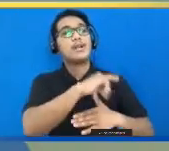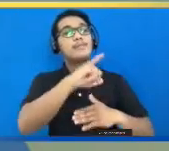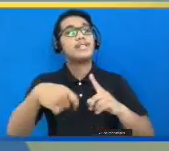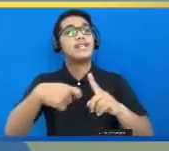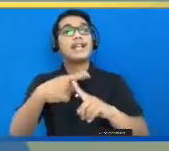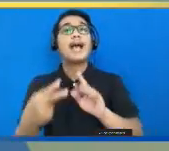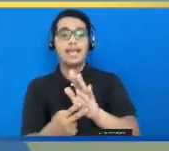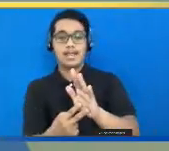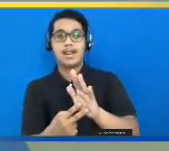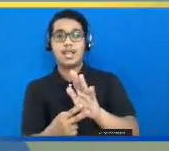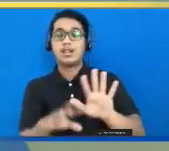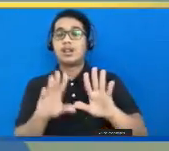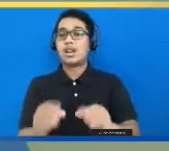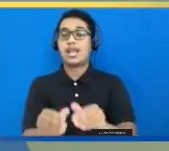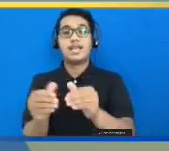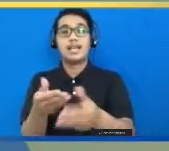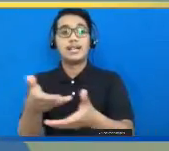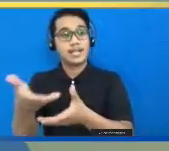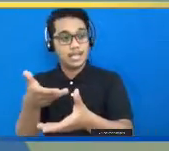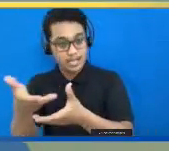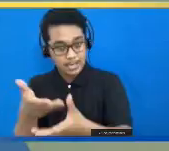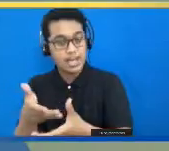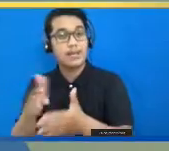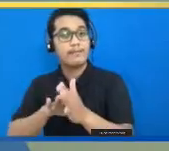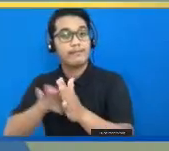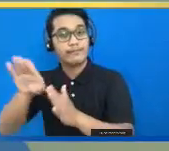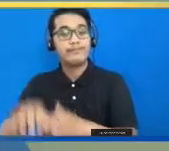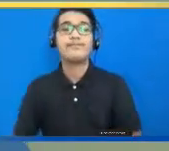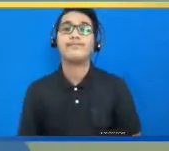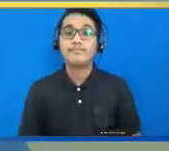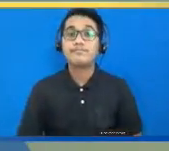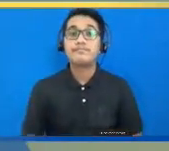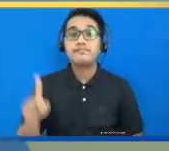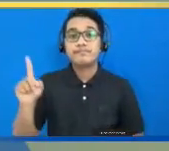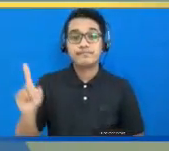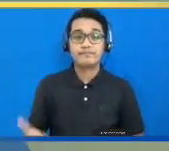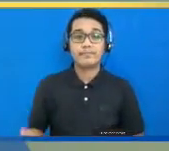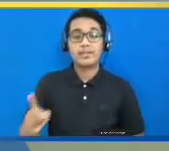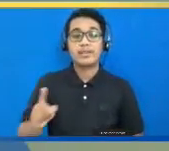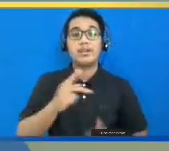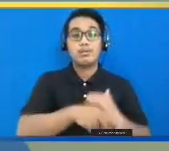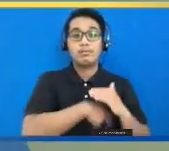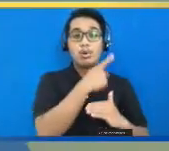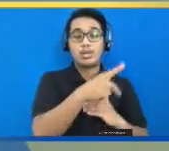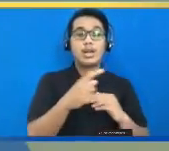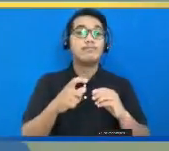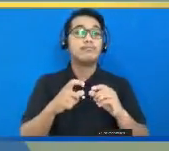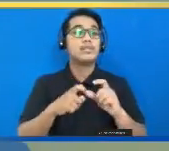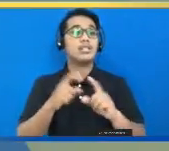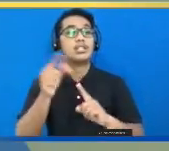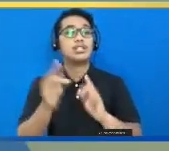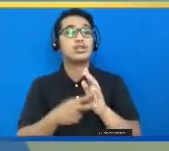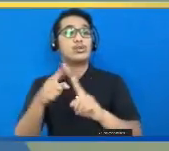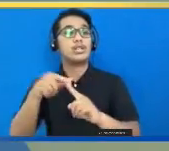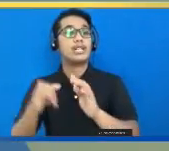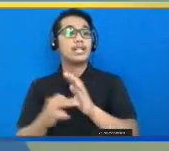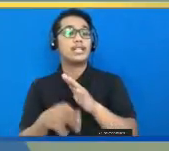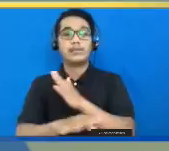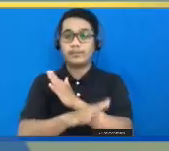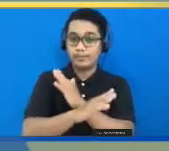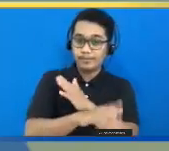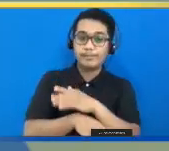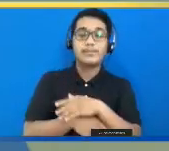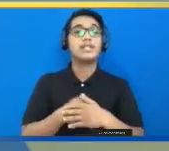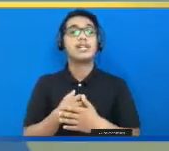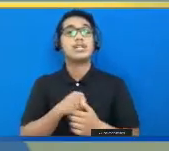meningkatkan kualitas layanan JKN selanjutnya program percepatan penurunan stantink ini juga terus dilanjutkan dengan